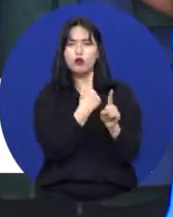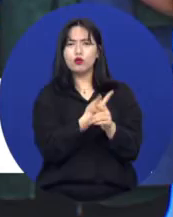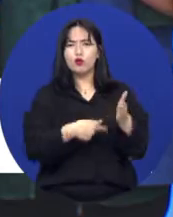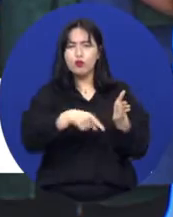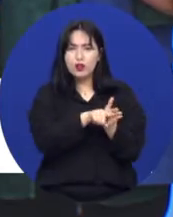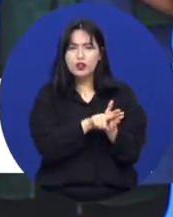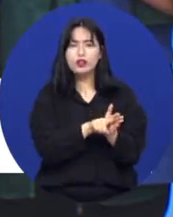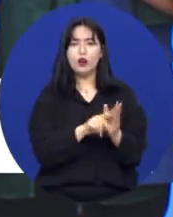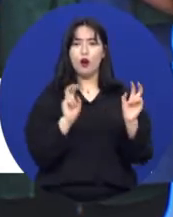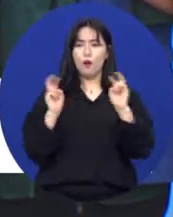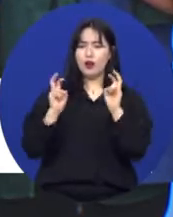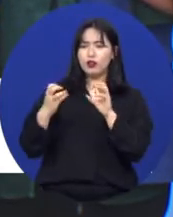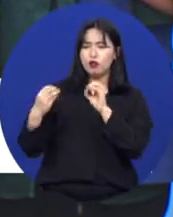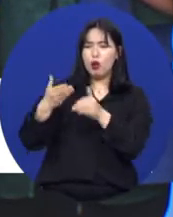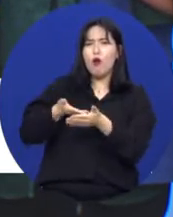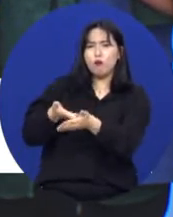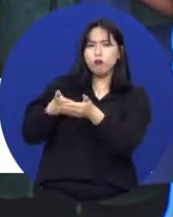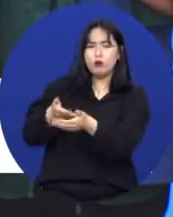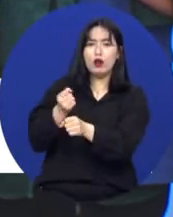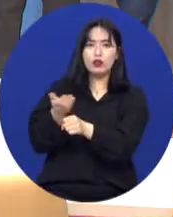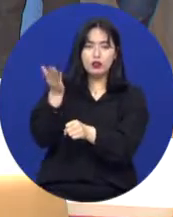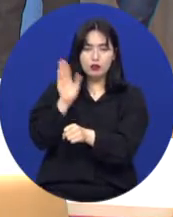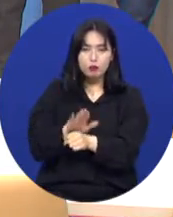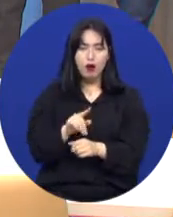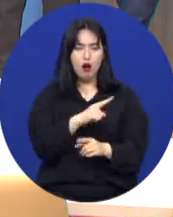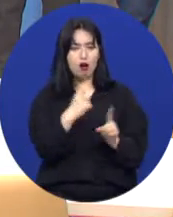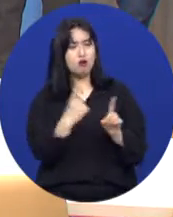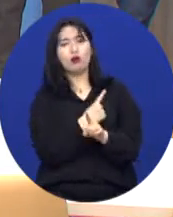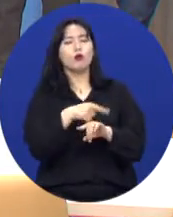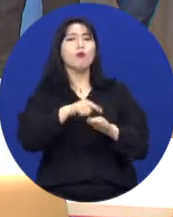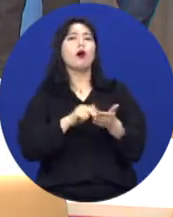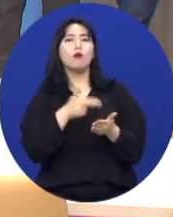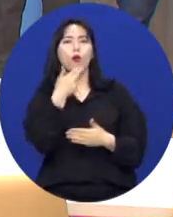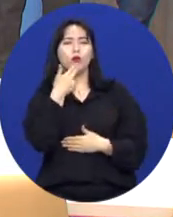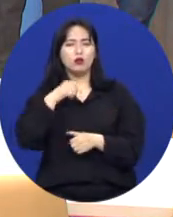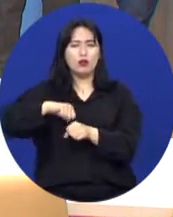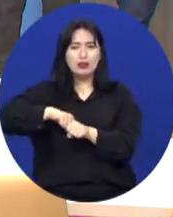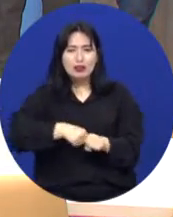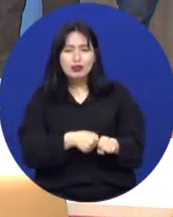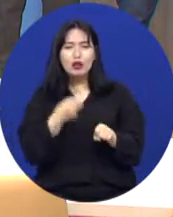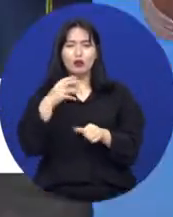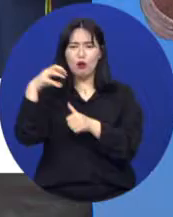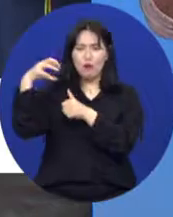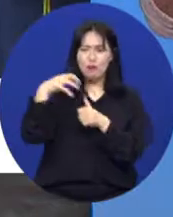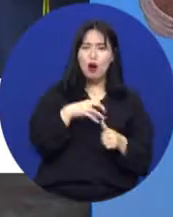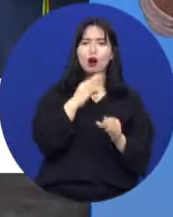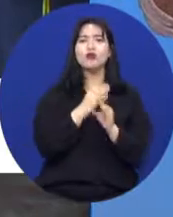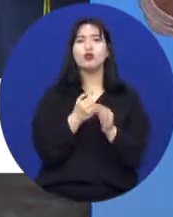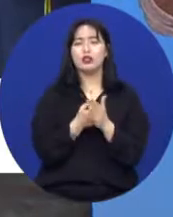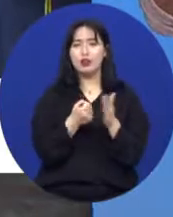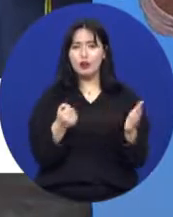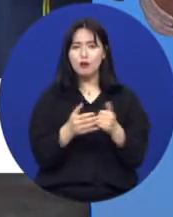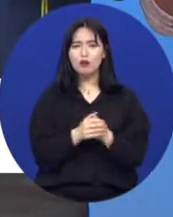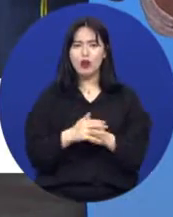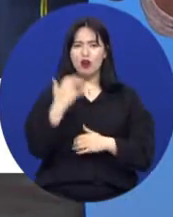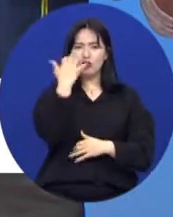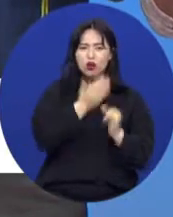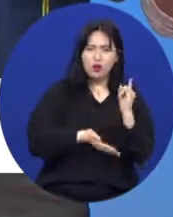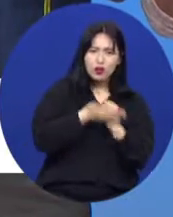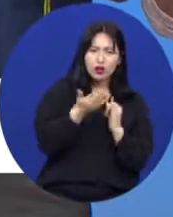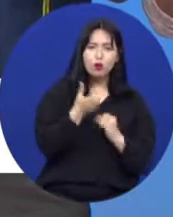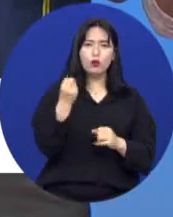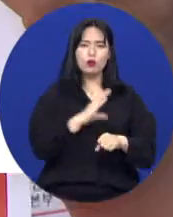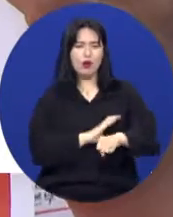사측의 대화를 요청했지만 개선 의지 없이 징계와 탄압으로 대응하고 있다 며 성희롱과 직장내